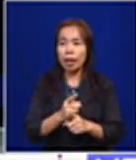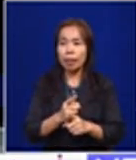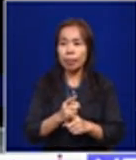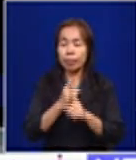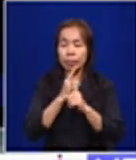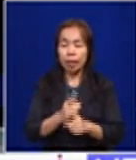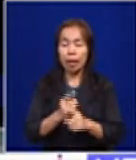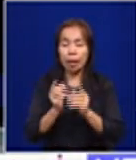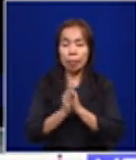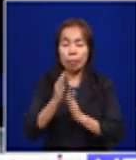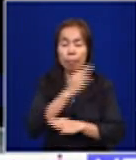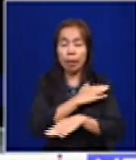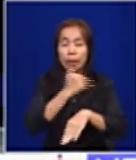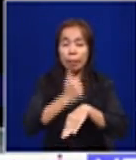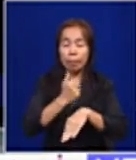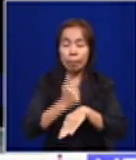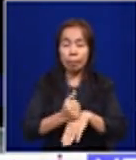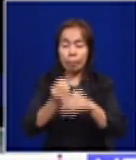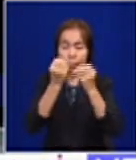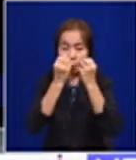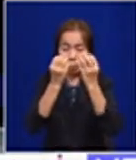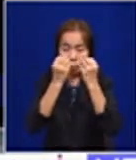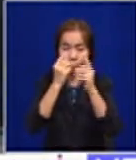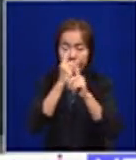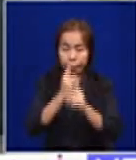ารัฐนะคะติดตามได้จากรายงานค่ะ